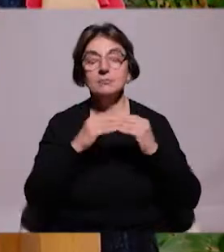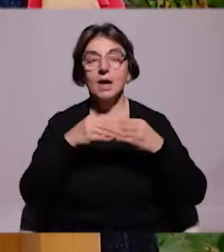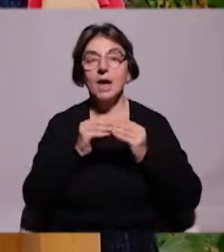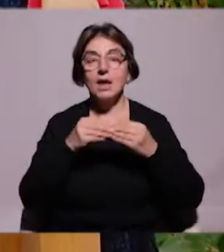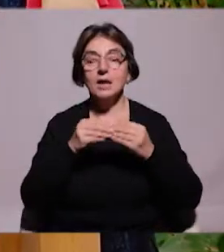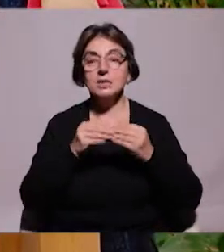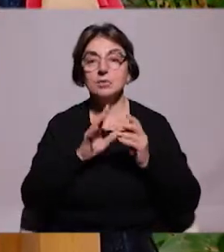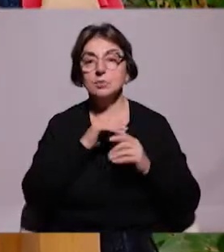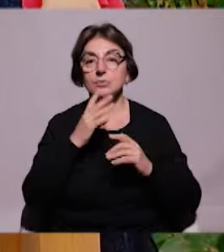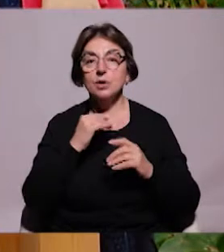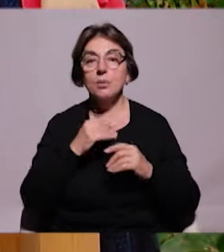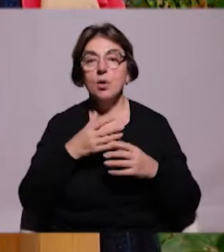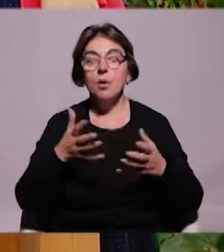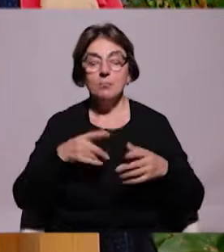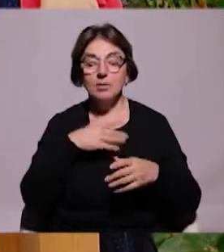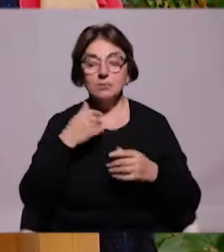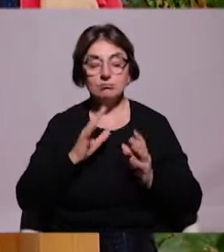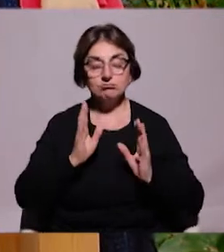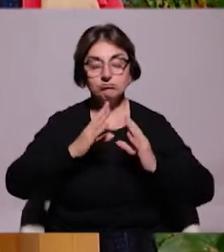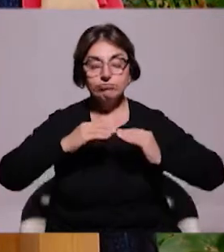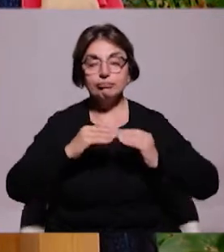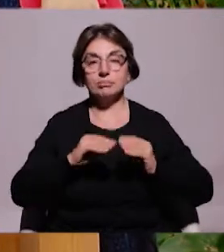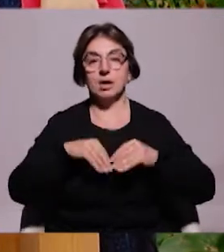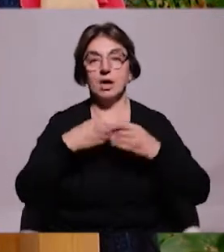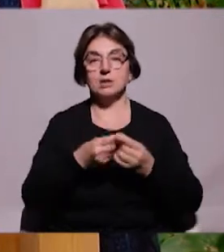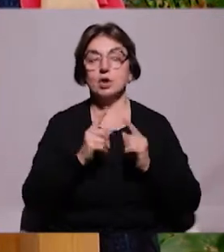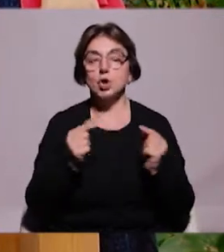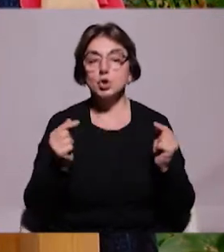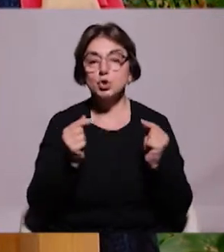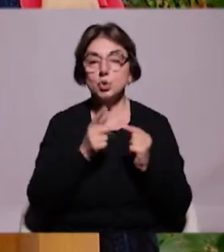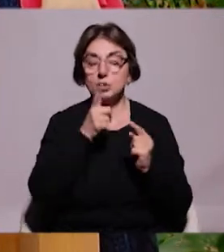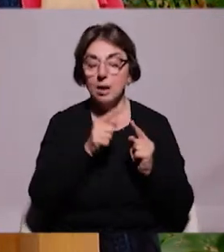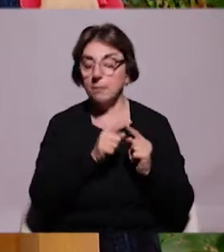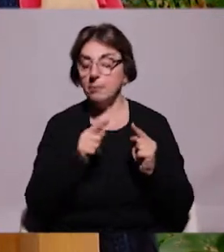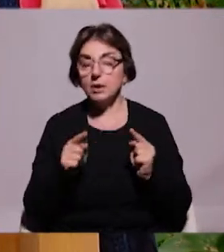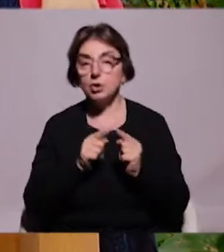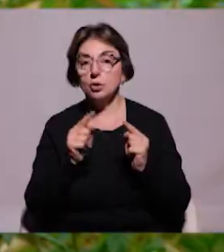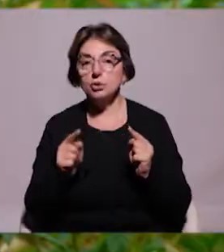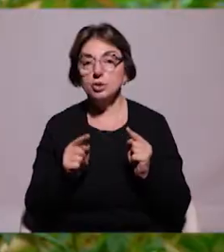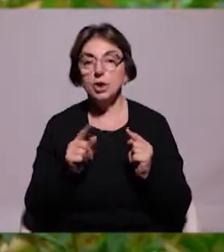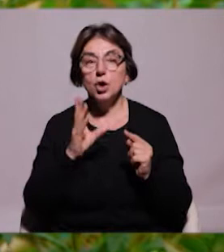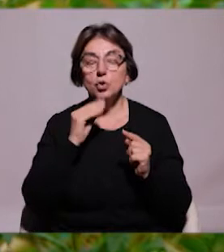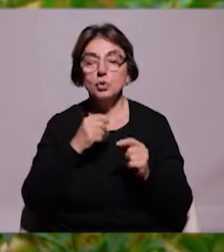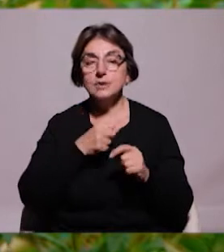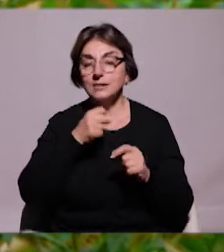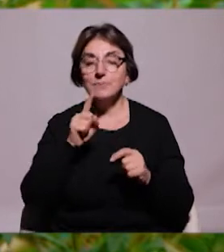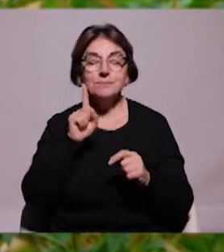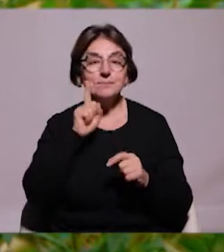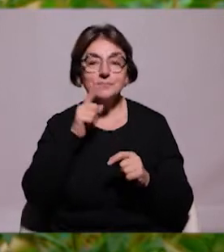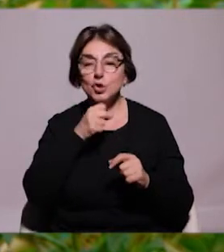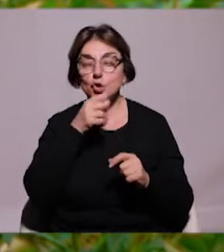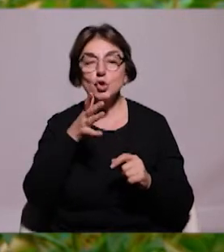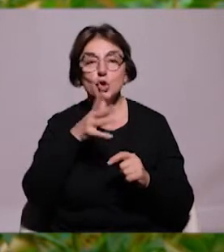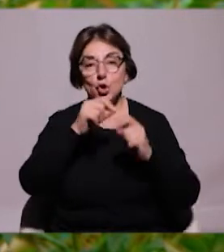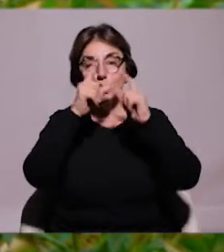ელასტიურობას, დრეკადობასა და მოქნილობას ანიჭებს. Სწორედ იმ პერიოდში, როდესაც მოზარდი სასკოლო